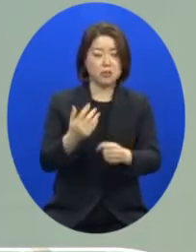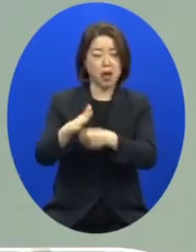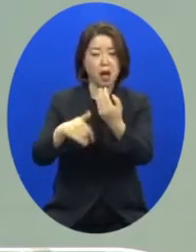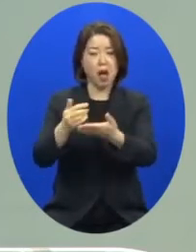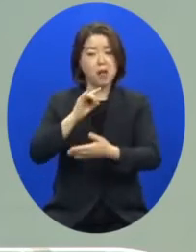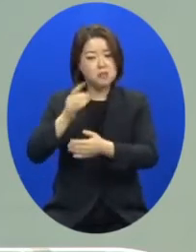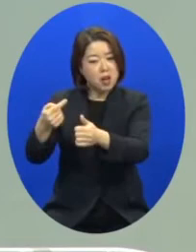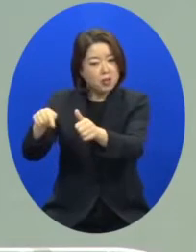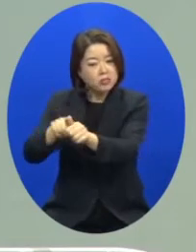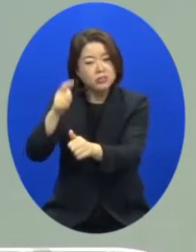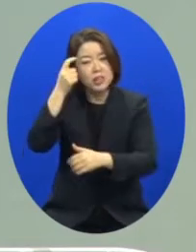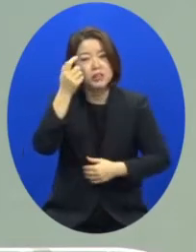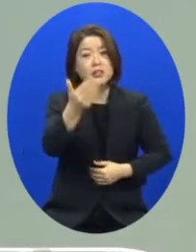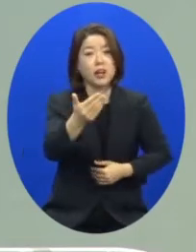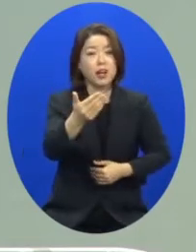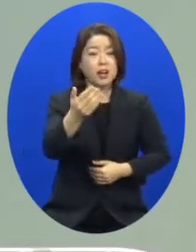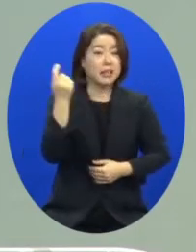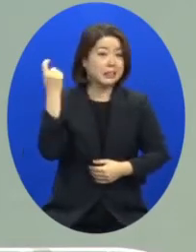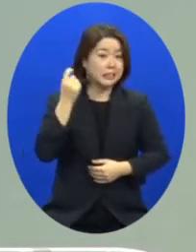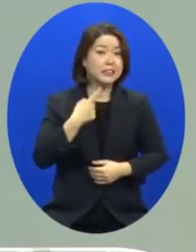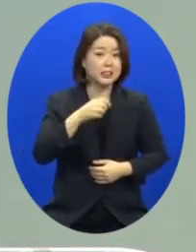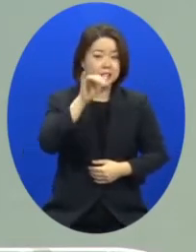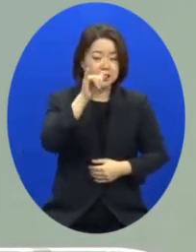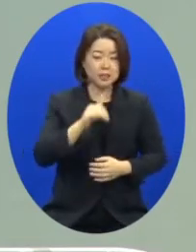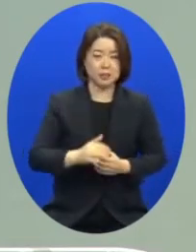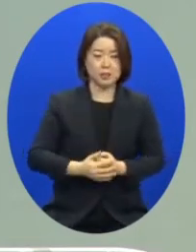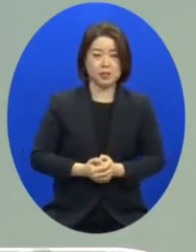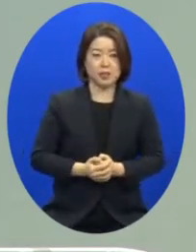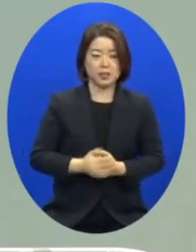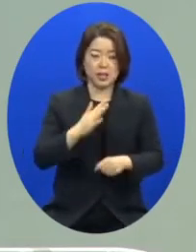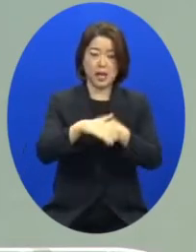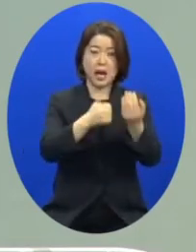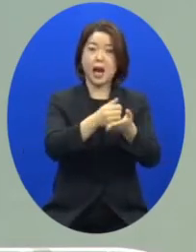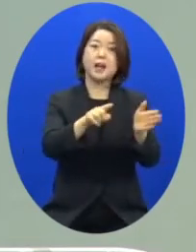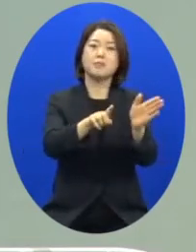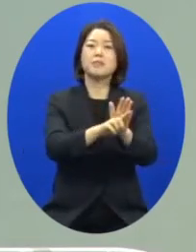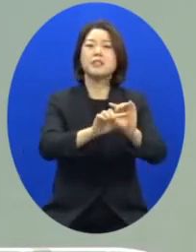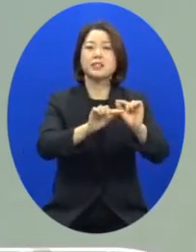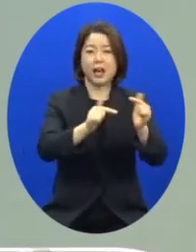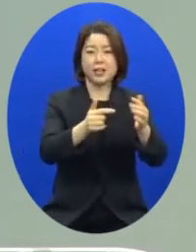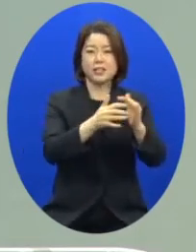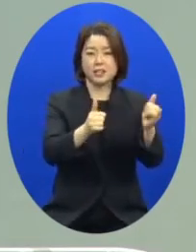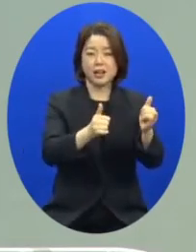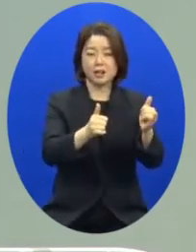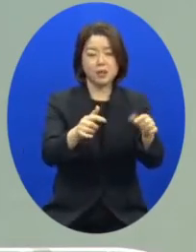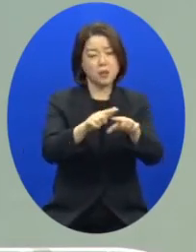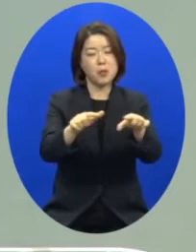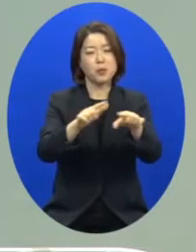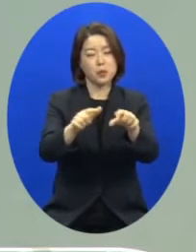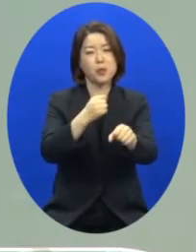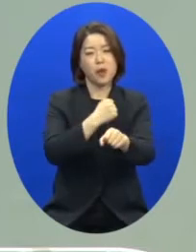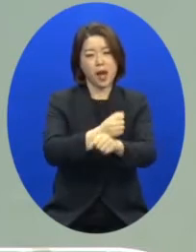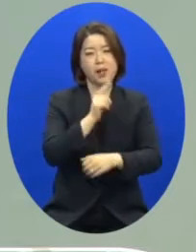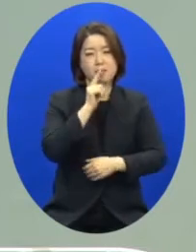의지 하려고 하느냐 하나님을 믿지 않는 사람들이 흔히 하는 말입니다